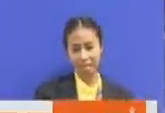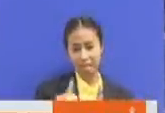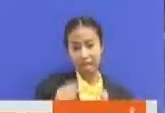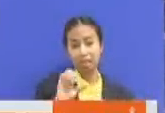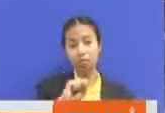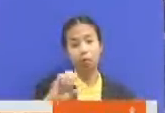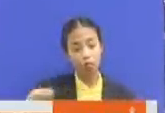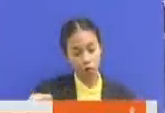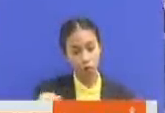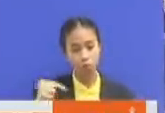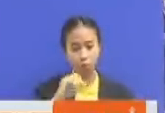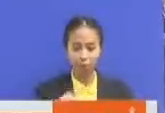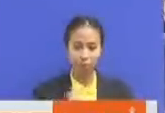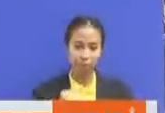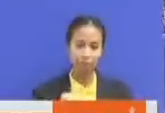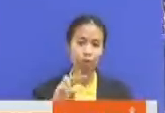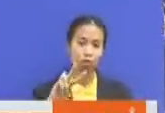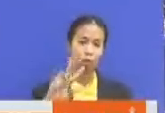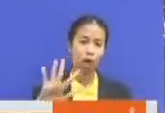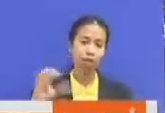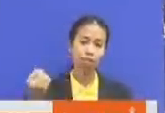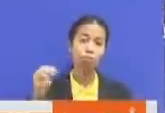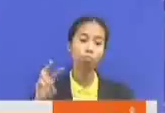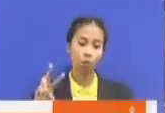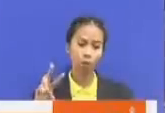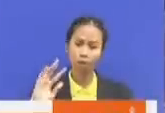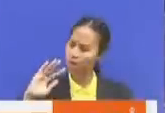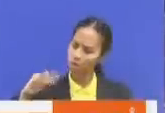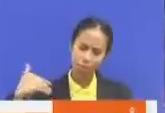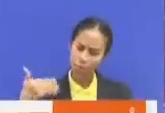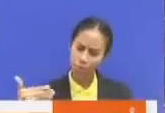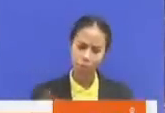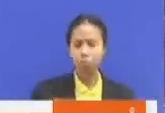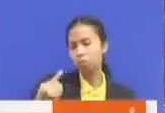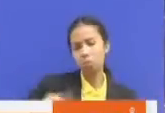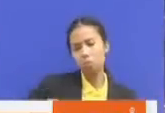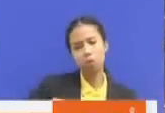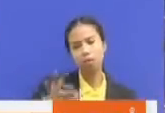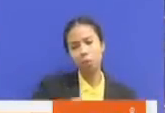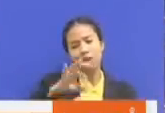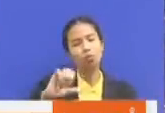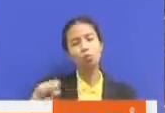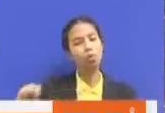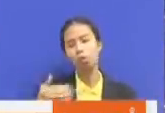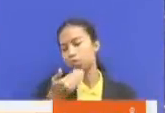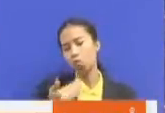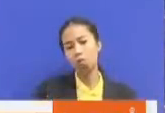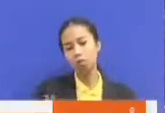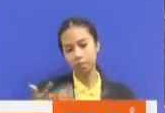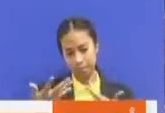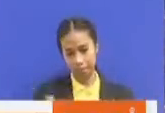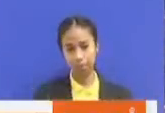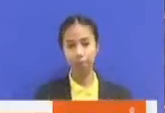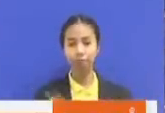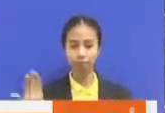การเลือกตำแหน่งประธานสภาผู้แทนราษฎรในครั้งนี้นะคะก็จะไม่มีการเปิดให้ผู้ที่เข้าชิงตำแหน่งหรือว่าผู้ที่